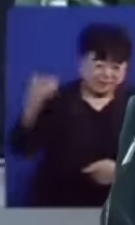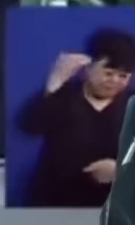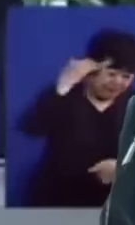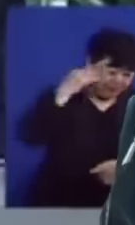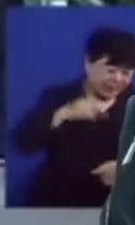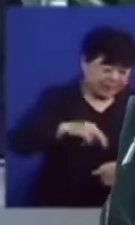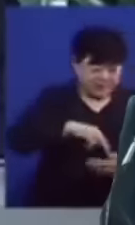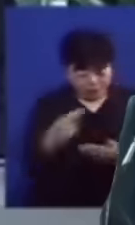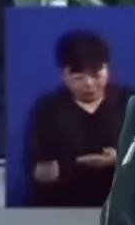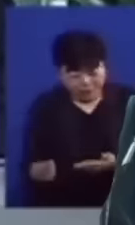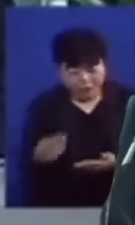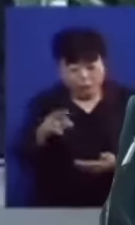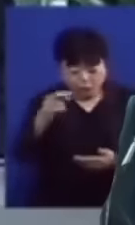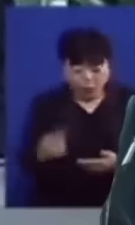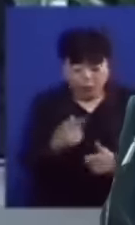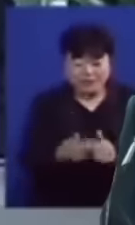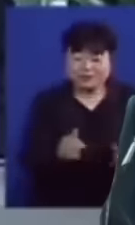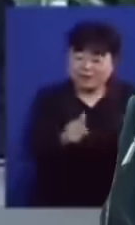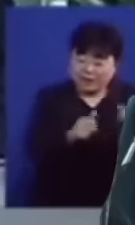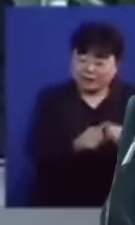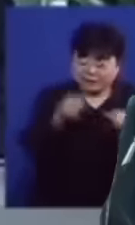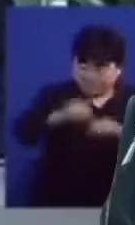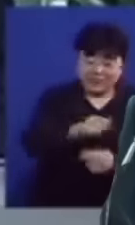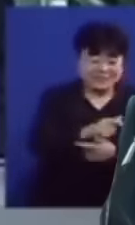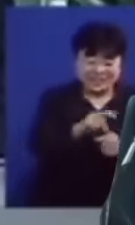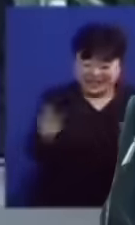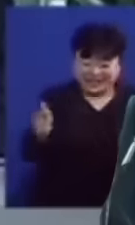떨어도 예수님이 계시기 때문에 안 망해요.